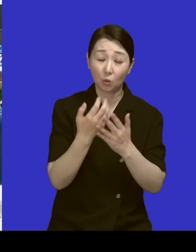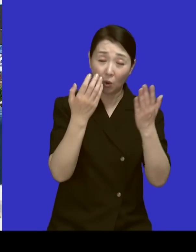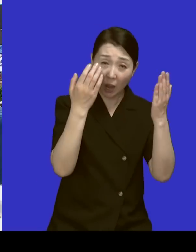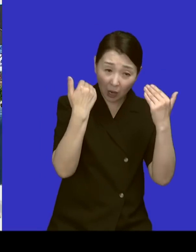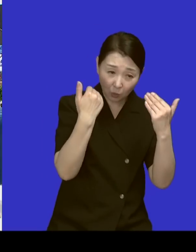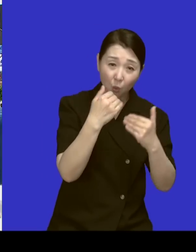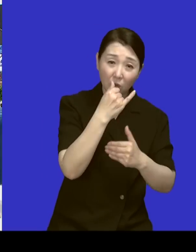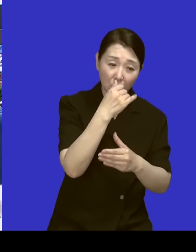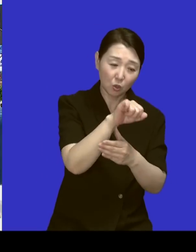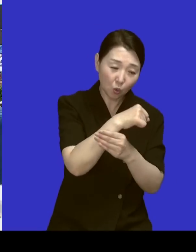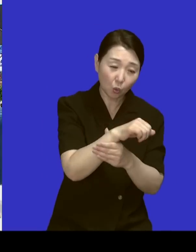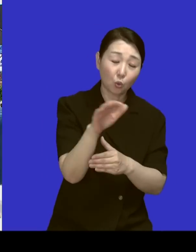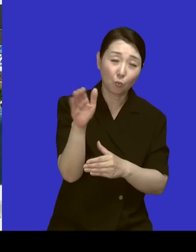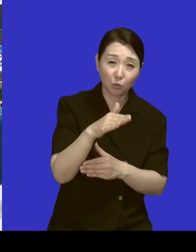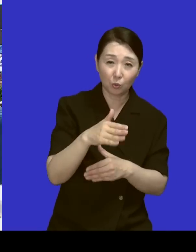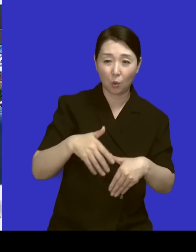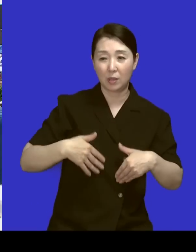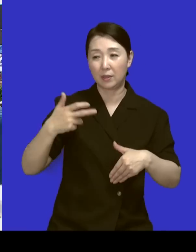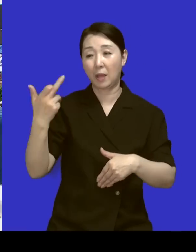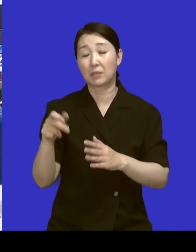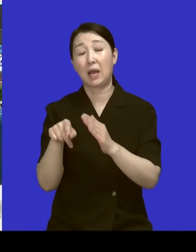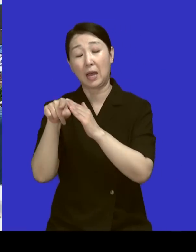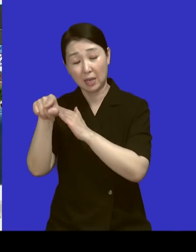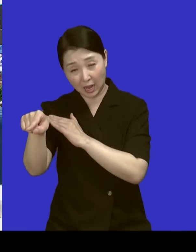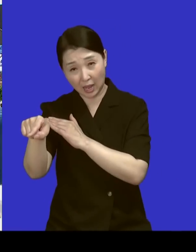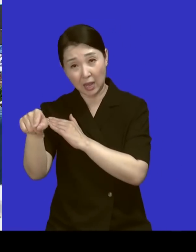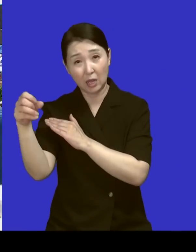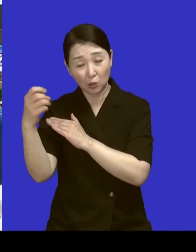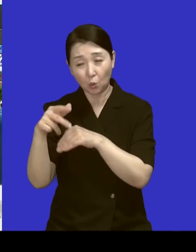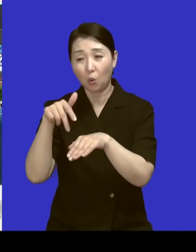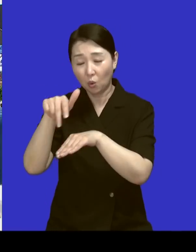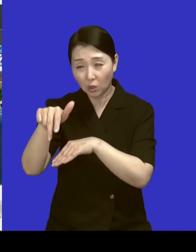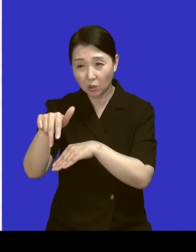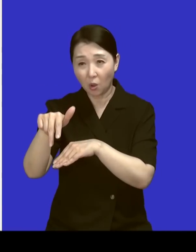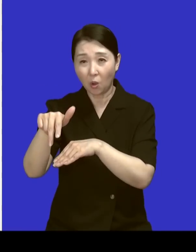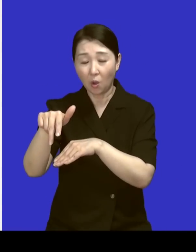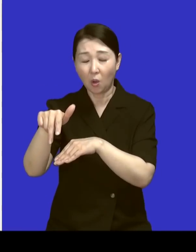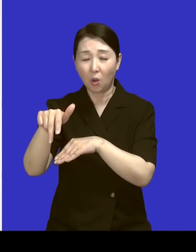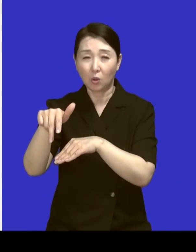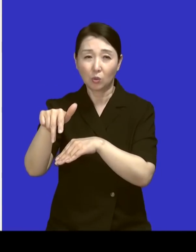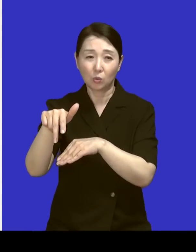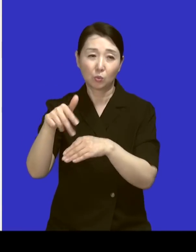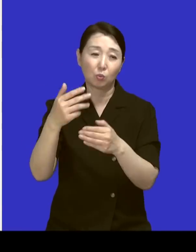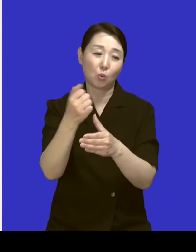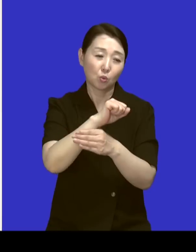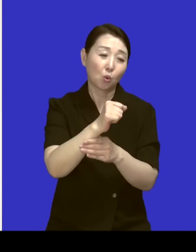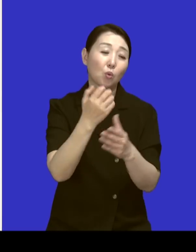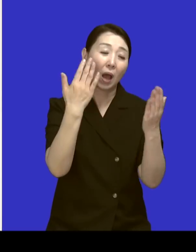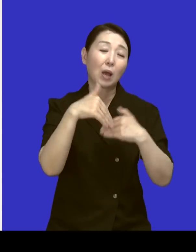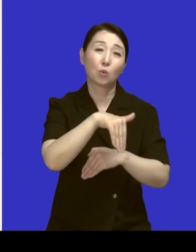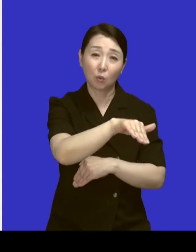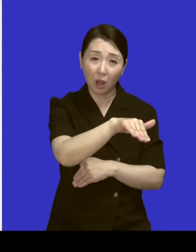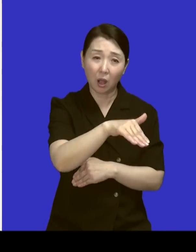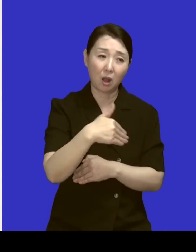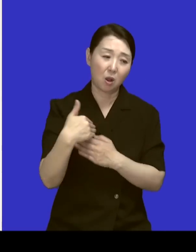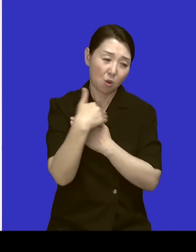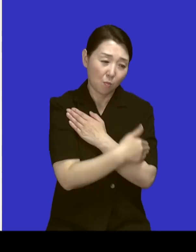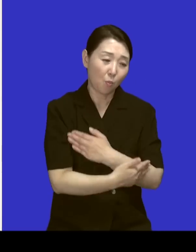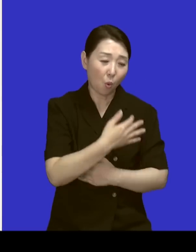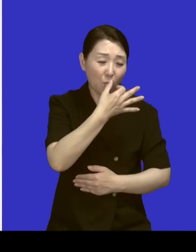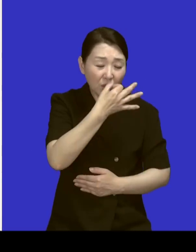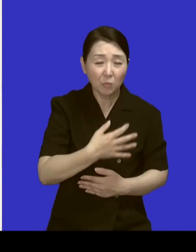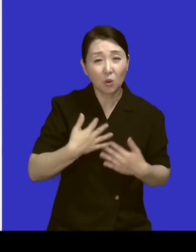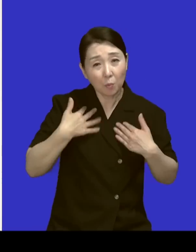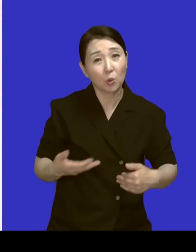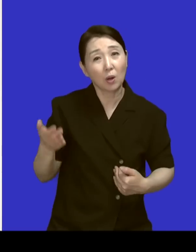넘어서 한강 갔다가 다시 남산 건너서 학교로 돌아오고 걸어서 그렇게 되면 몸이 피곤한데 기분이 좋았던 거예요.